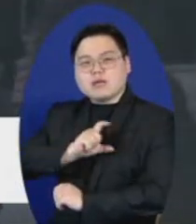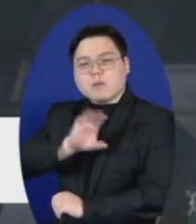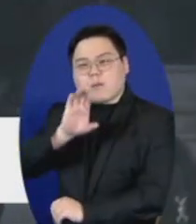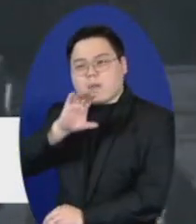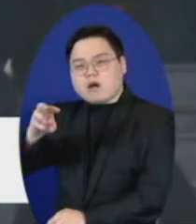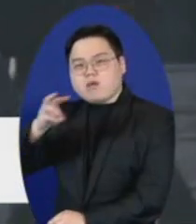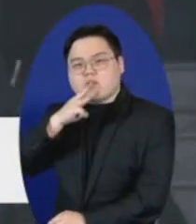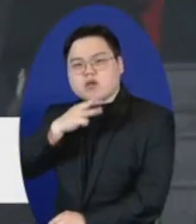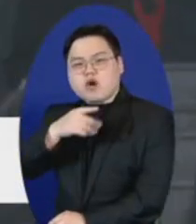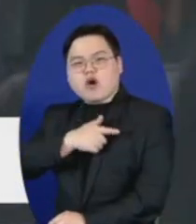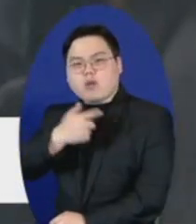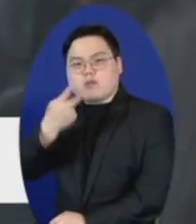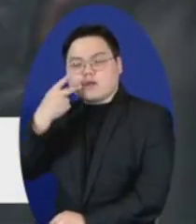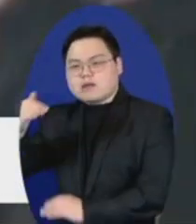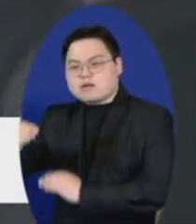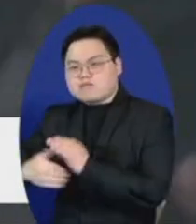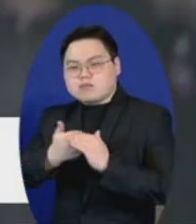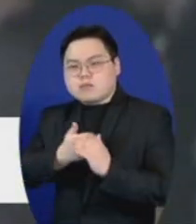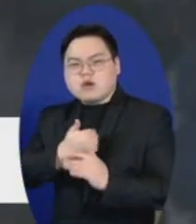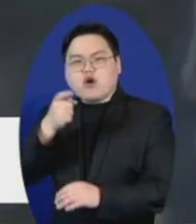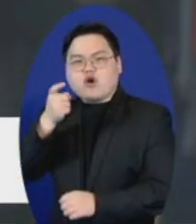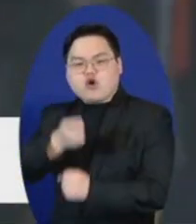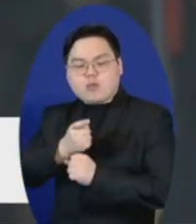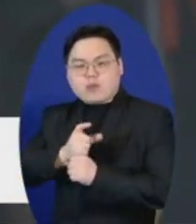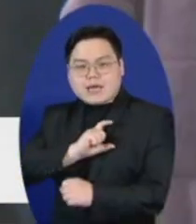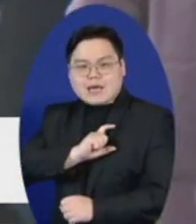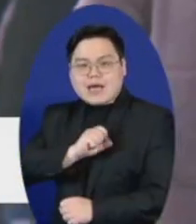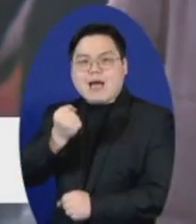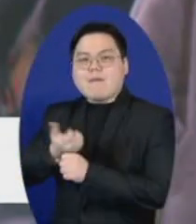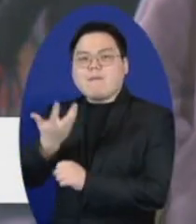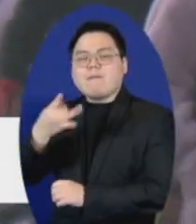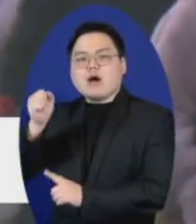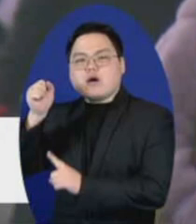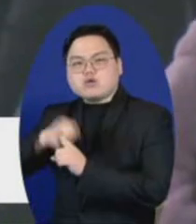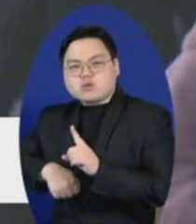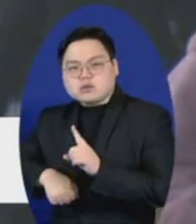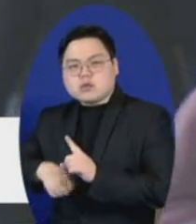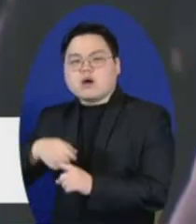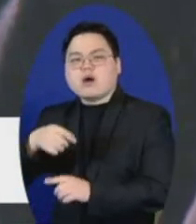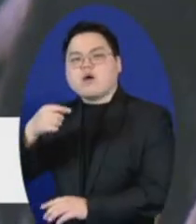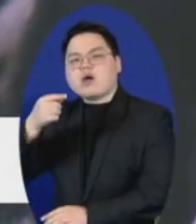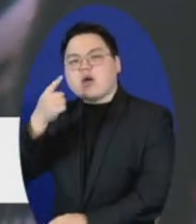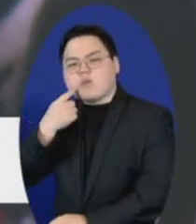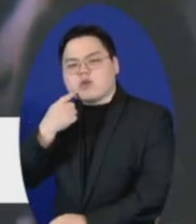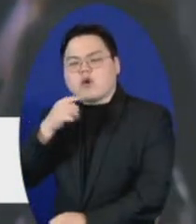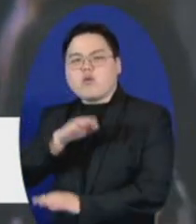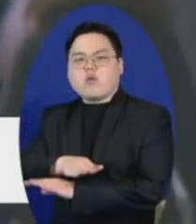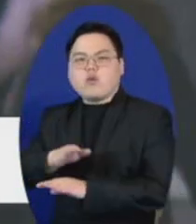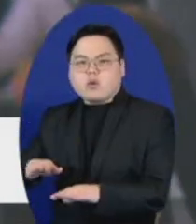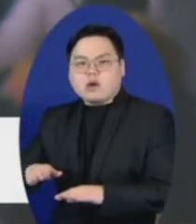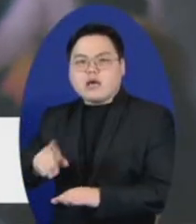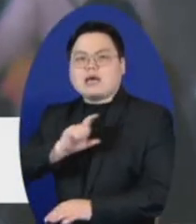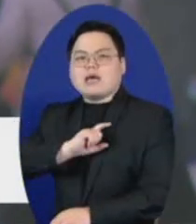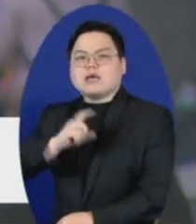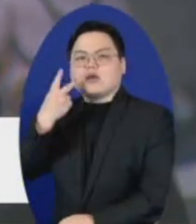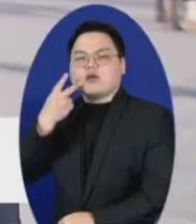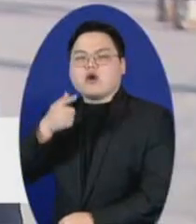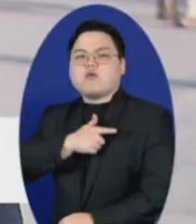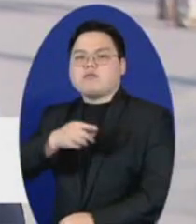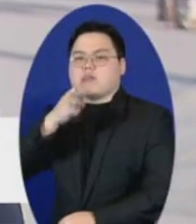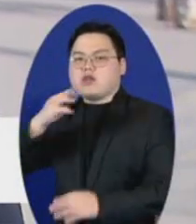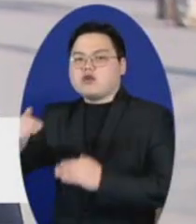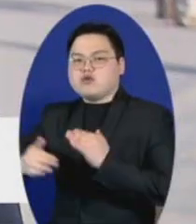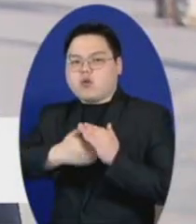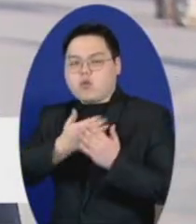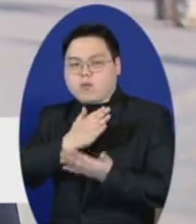санал хомдлын ихэнх хувийг нь хөдөлмөрлөх эрх, ажлын байрны бэлгийн дарамт, хүүхэд эмэгтэйчүүдийн эрхтэй холбоотой гомдол эзэлдэг байна.